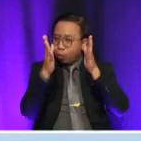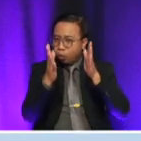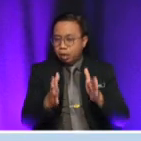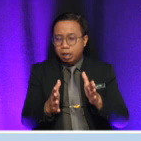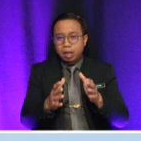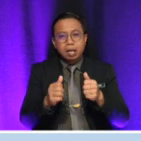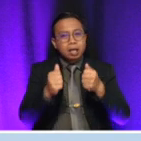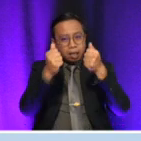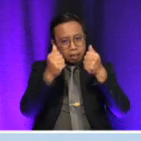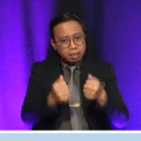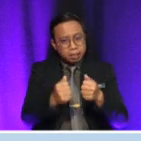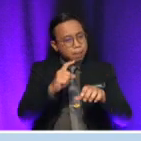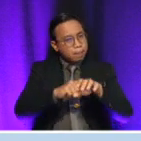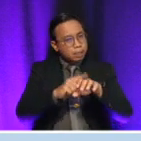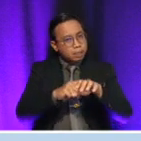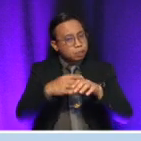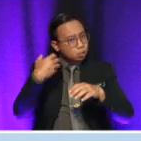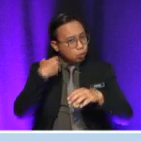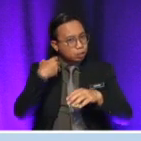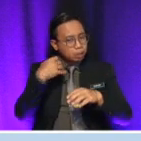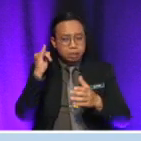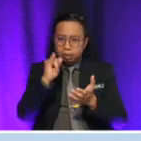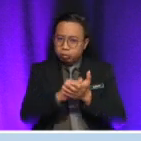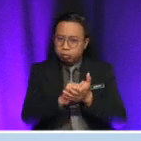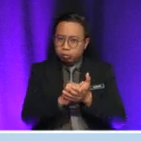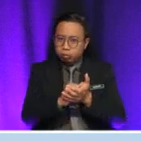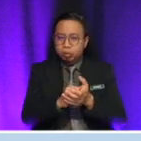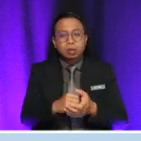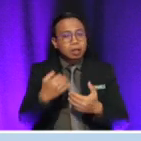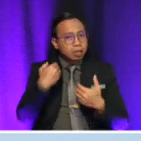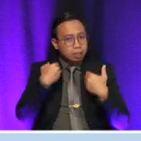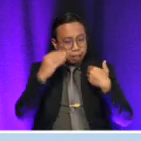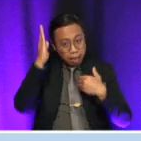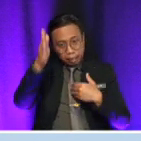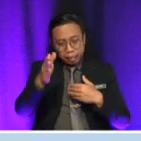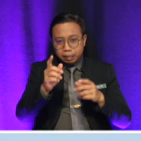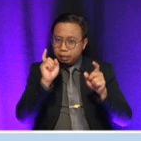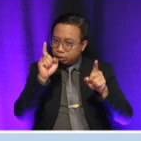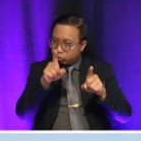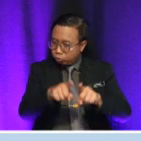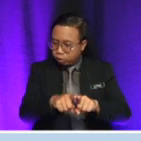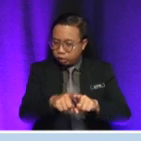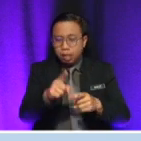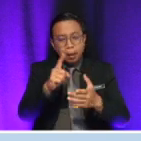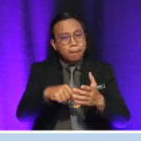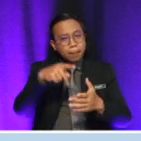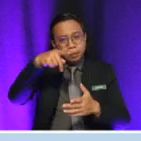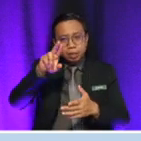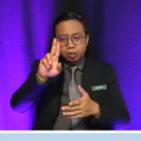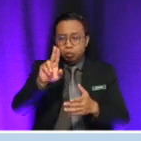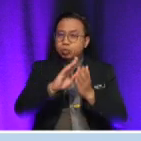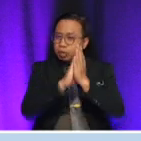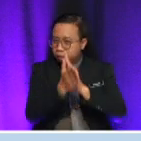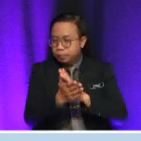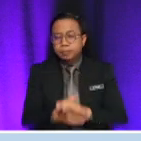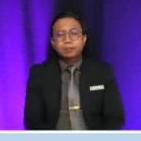yang mana Jonatan konsep pelihara y inilah yang akan menentukan hal ihwal berkaitan daerahnya yang bakal berlaku